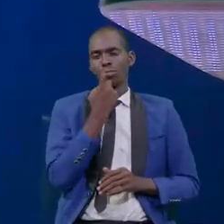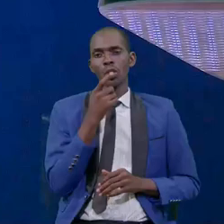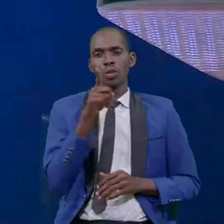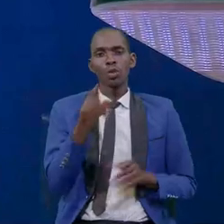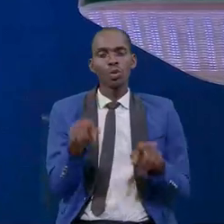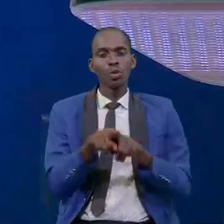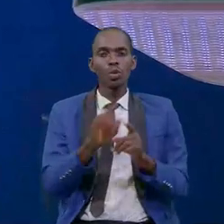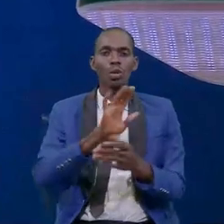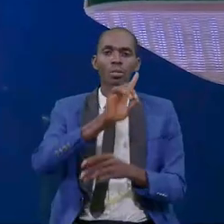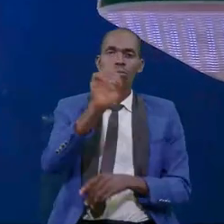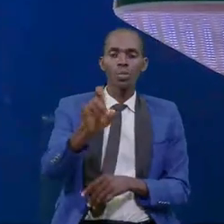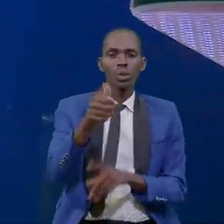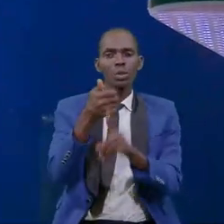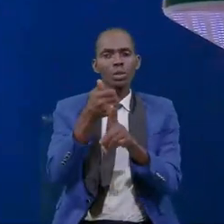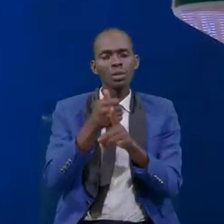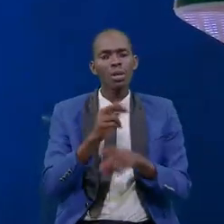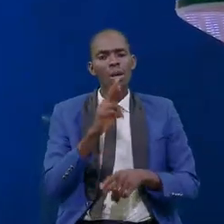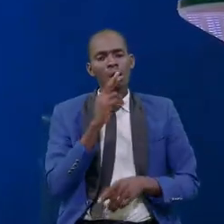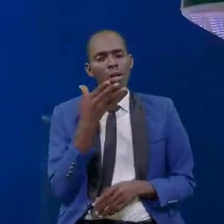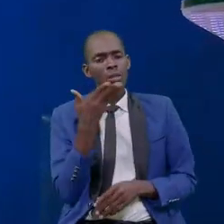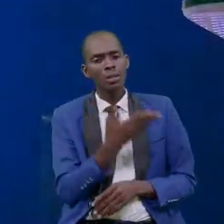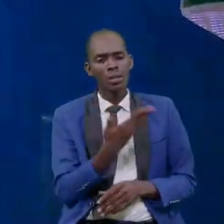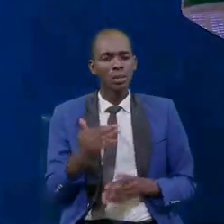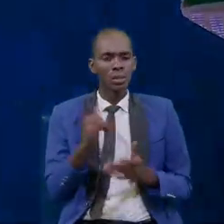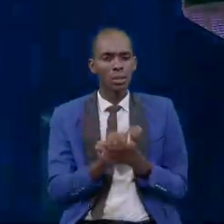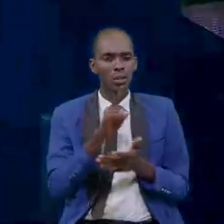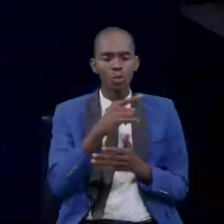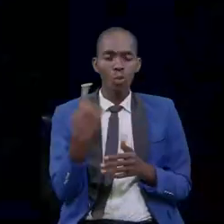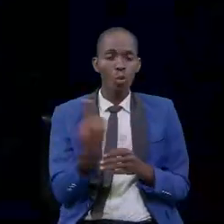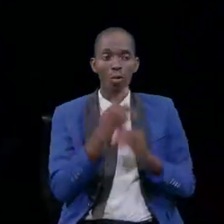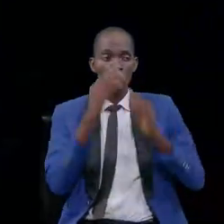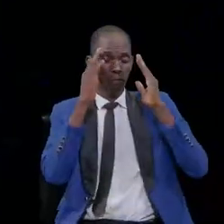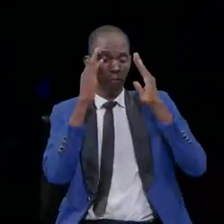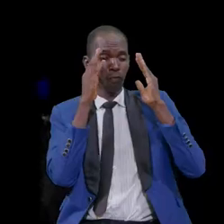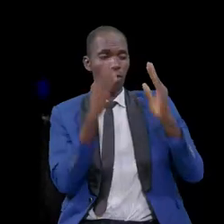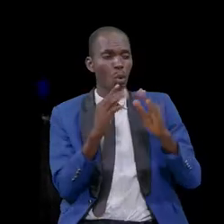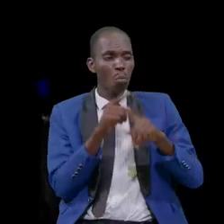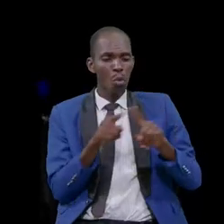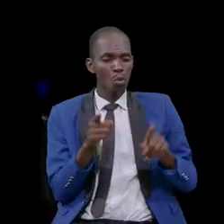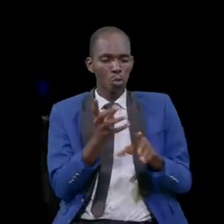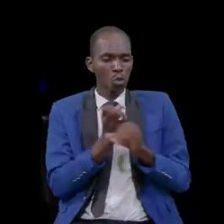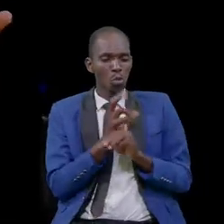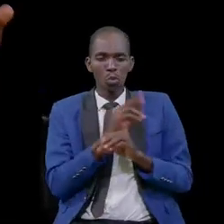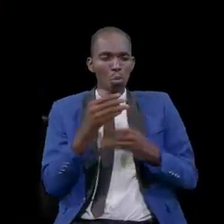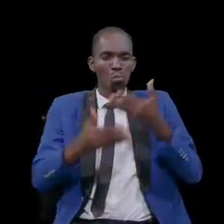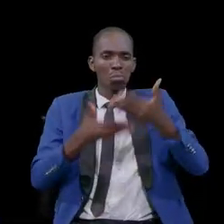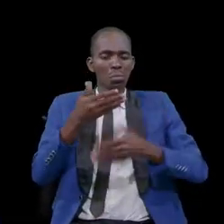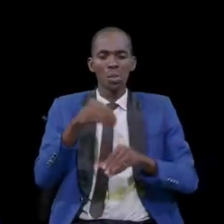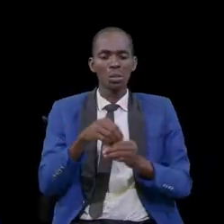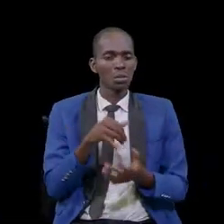te poses la question, y a-t-il des choses que je... Y a-t-il des choses que je